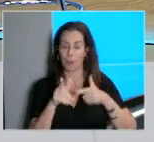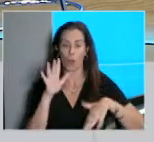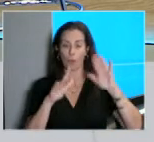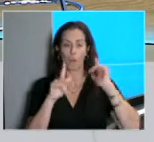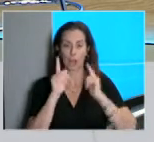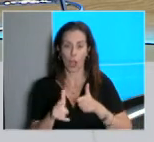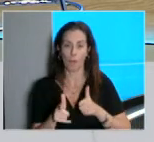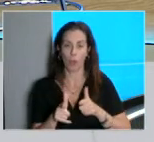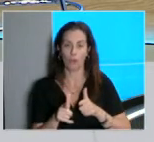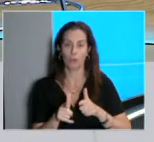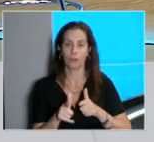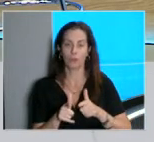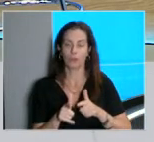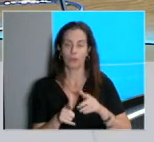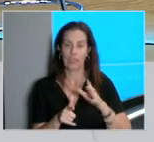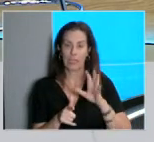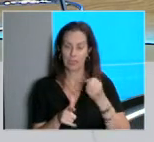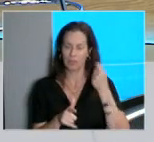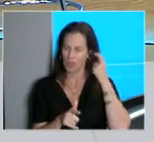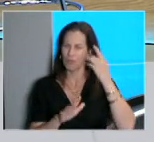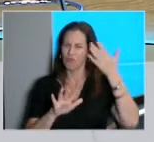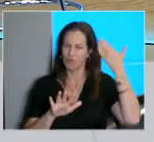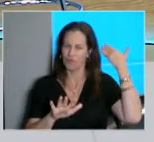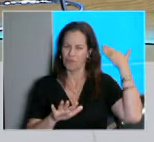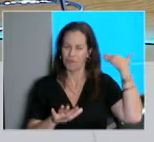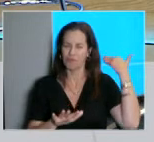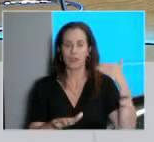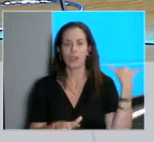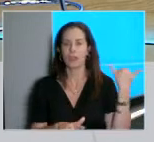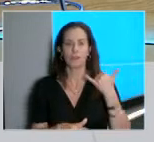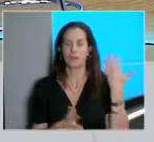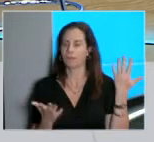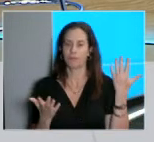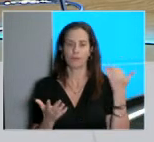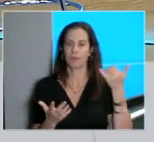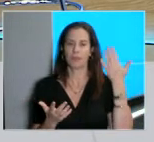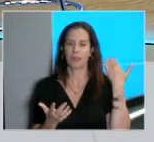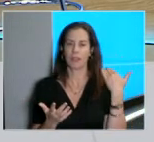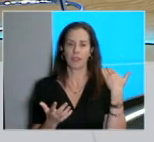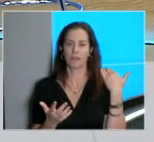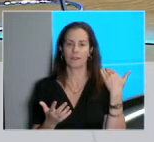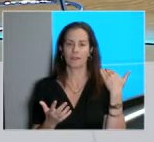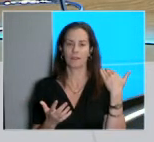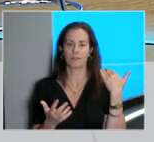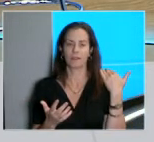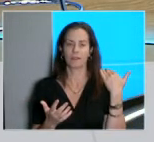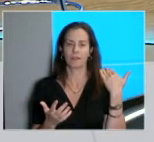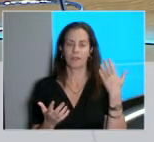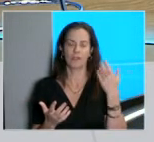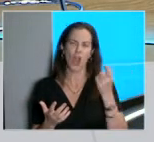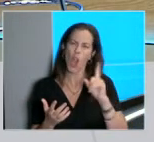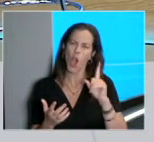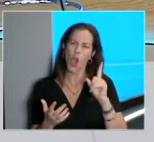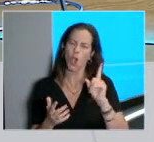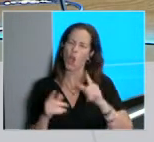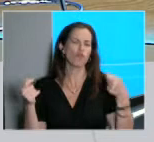ברובן, אם תאזינו למשדרים ולעיתונים מפעם, תמיד הייתה, לא יודע אם מנותקת,